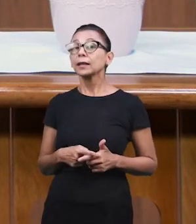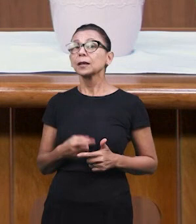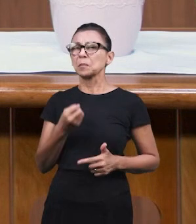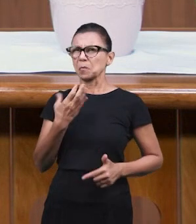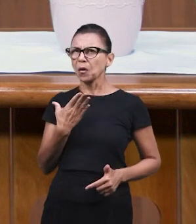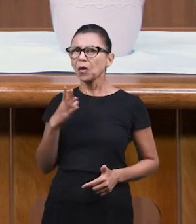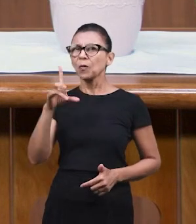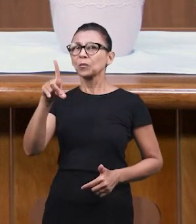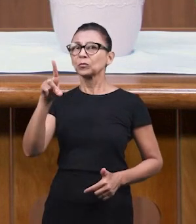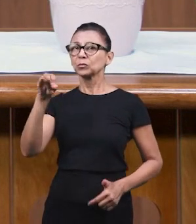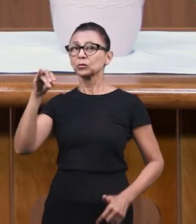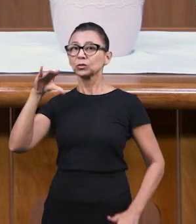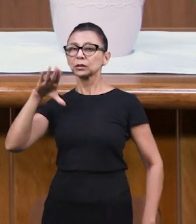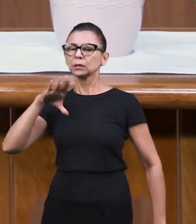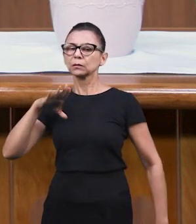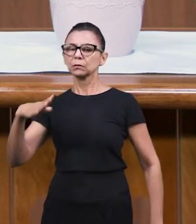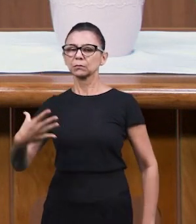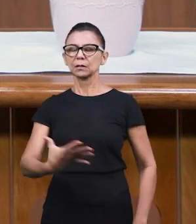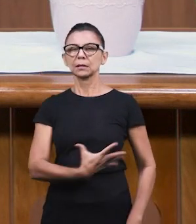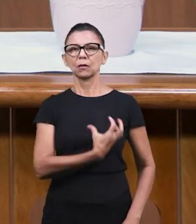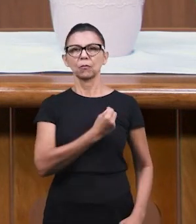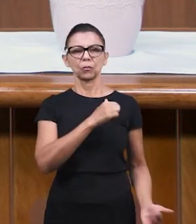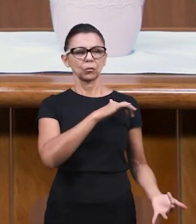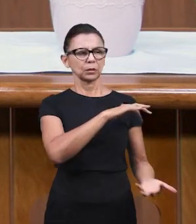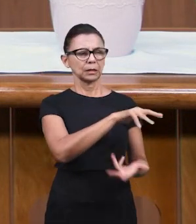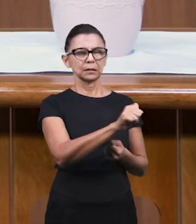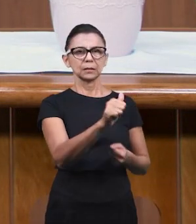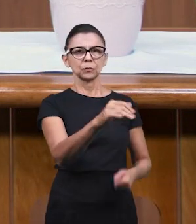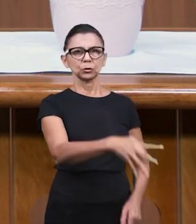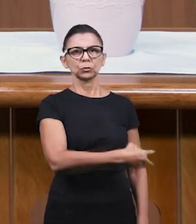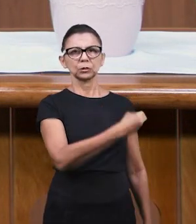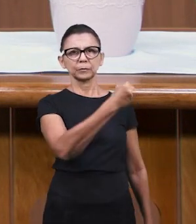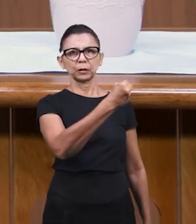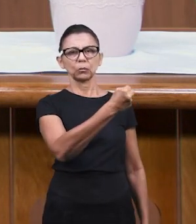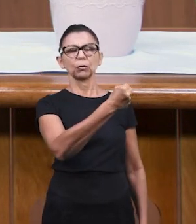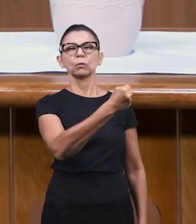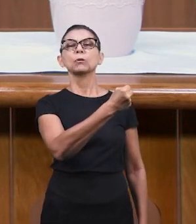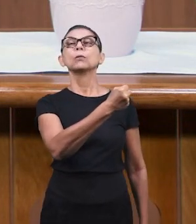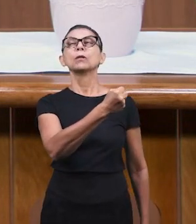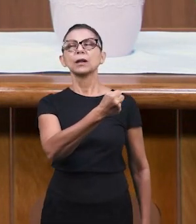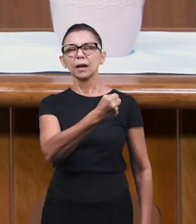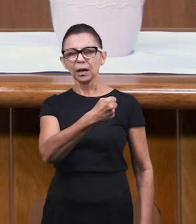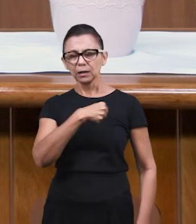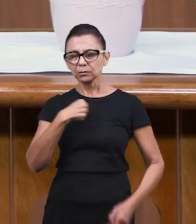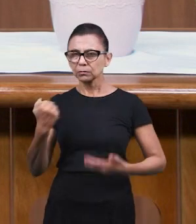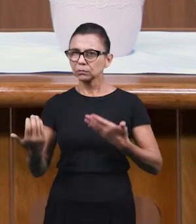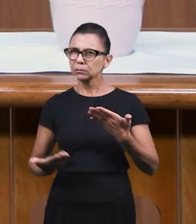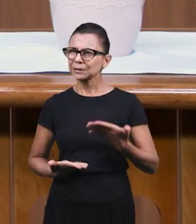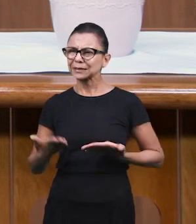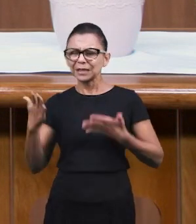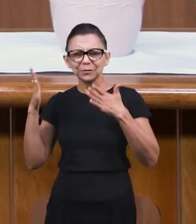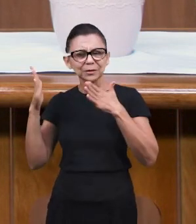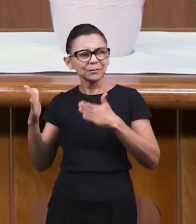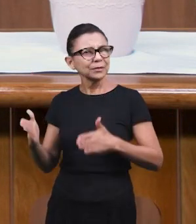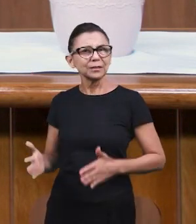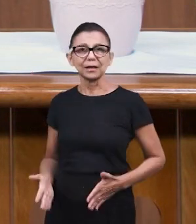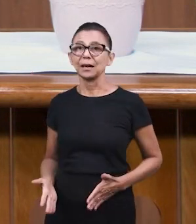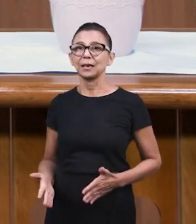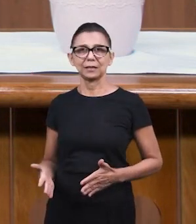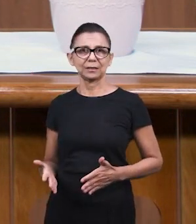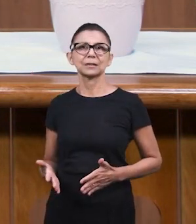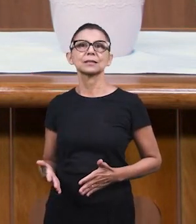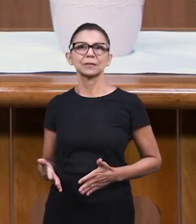Потому что Он искупил нас. И за что мы славим вовек милости Его? Так да скажут